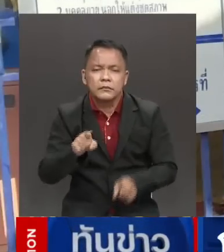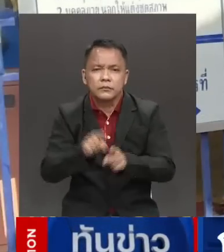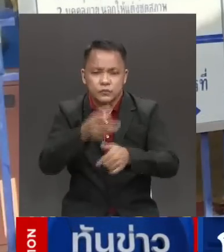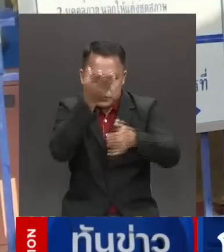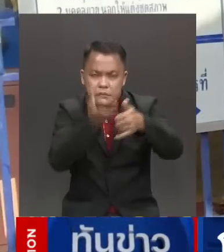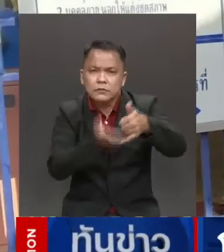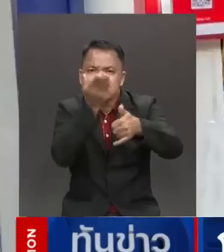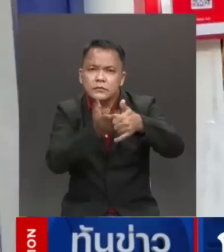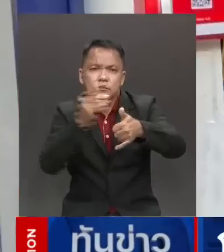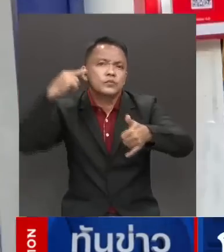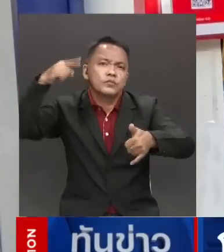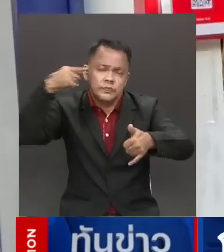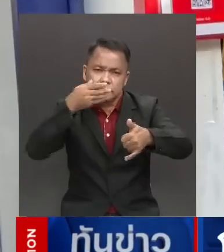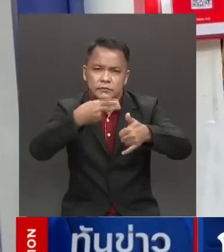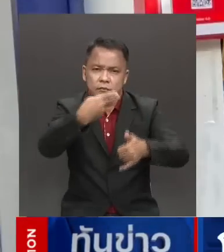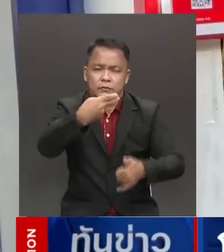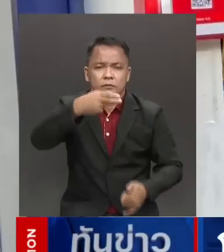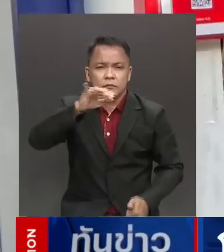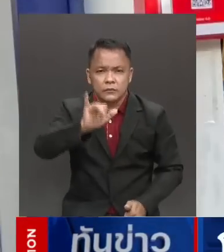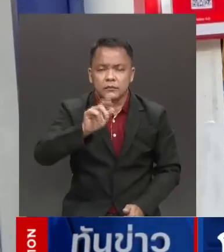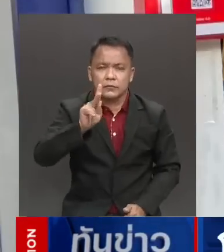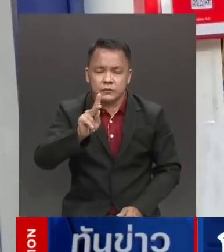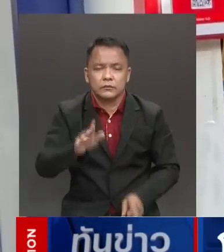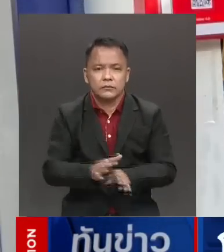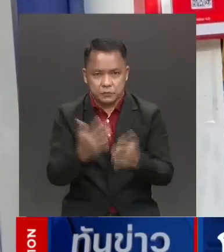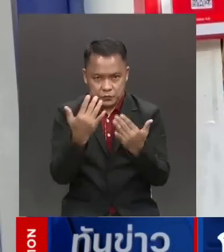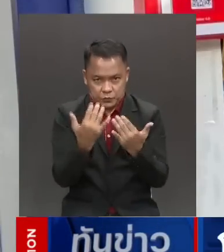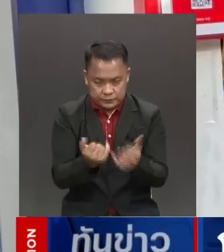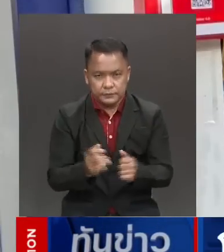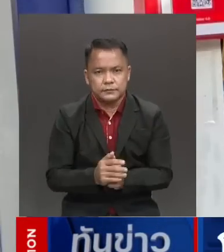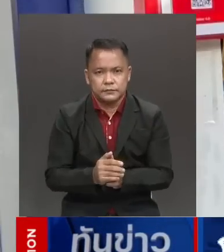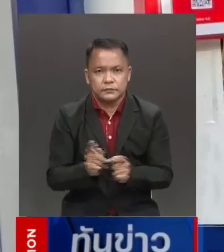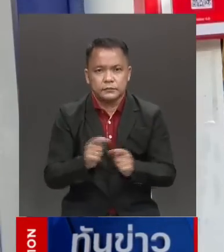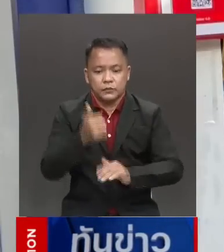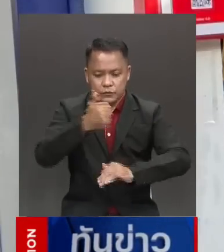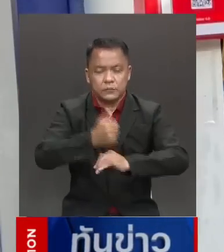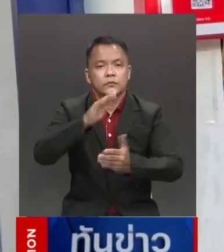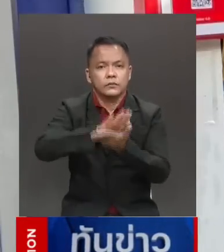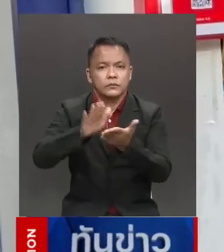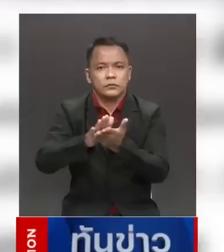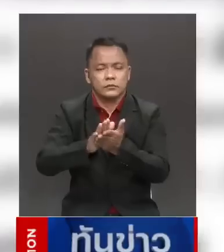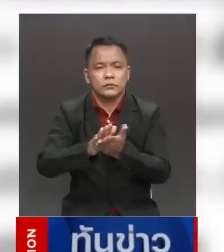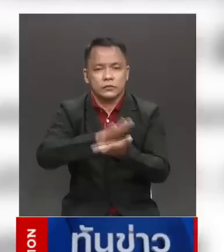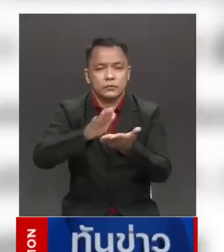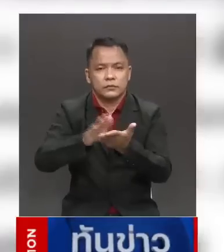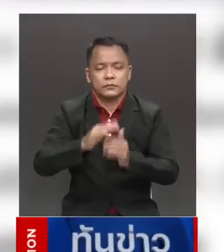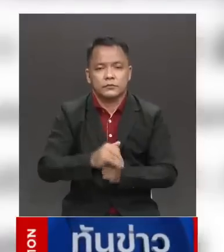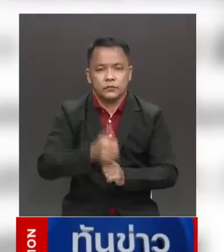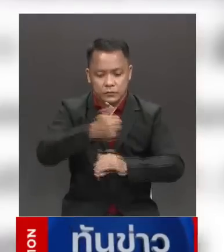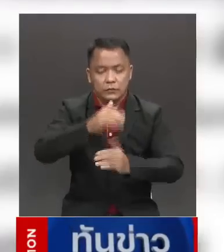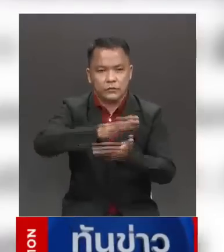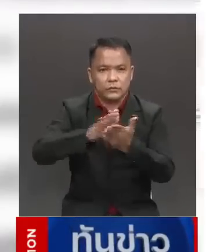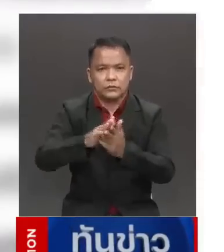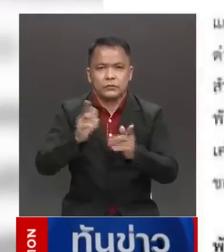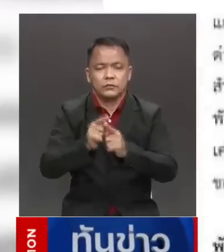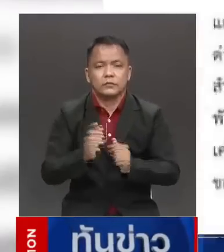ติตัวของตัวหยกเองด้วยเหมือนกันนะครับ ใช่แล้วค่ะและล่าสุดนะคะทางผู้อำนวยการโรงเรียนเตรียมอุดมศึกษาพัฒนาการโด